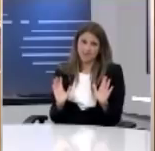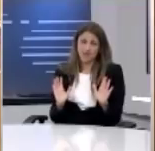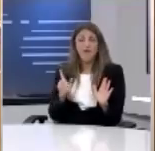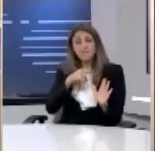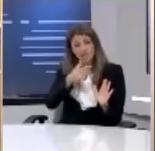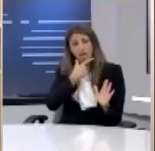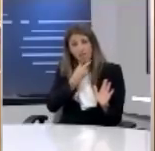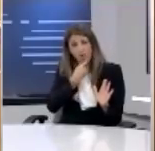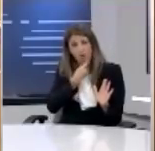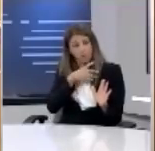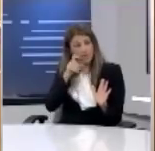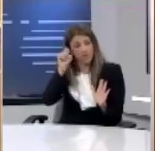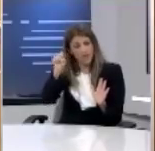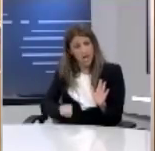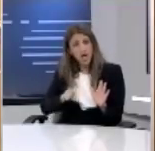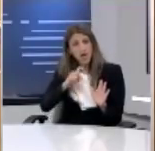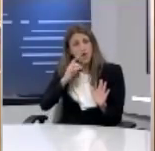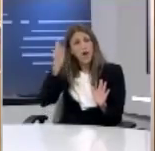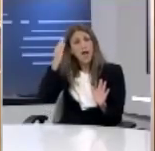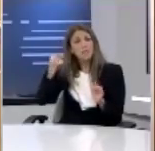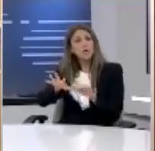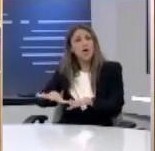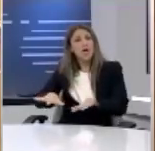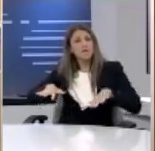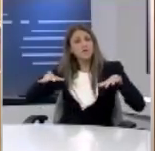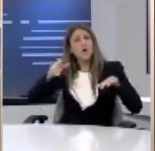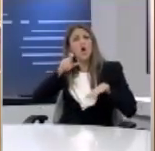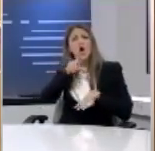είπατε, μα Όρμπαν κερδίζει με 40 και 50%.